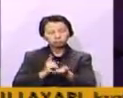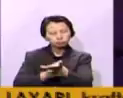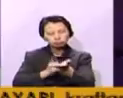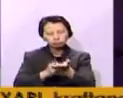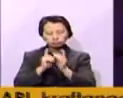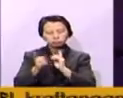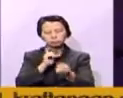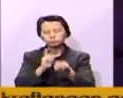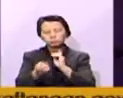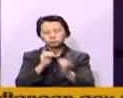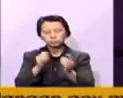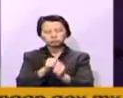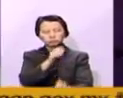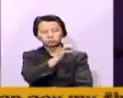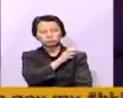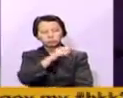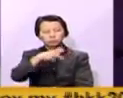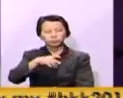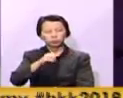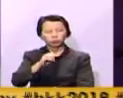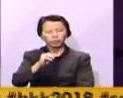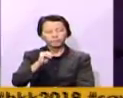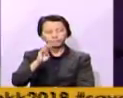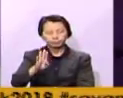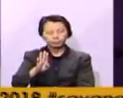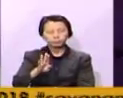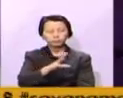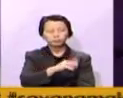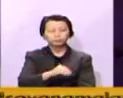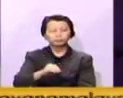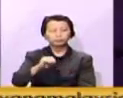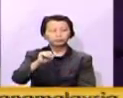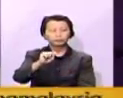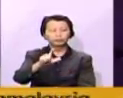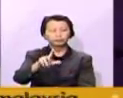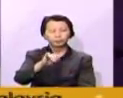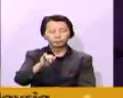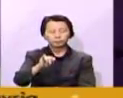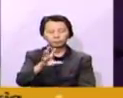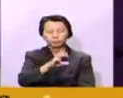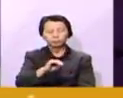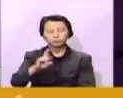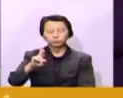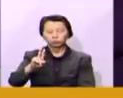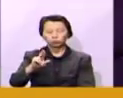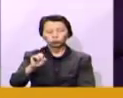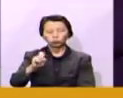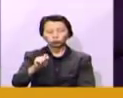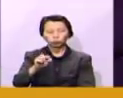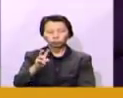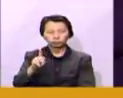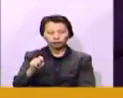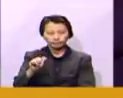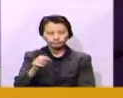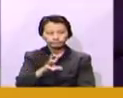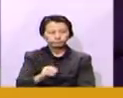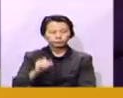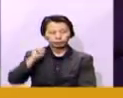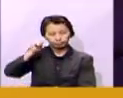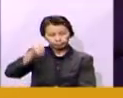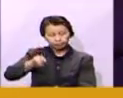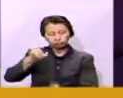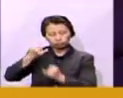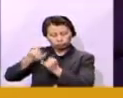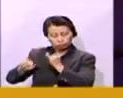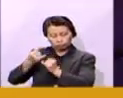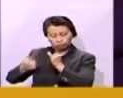PUNB bersama pengerusi PUNB sendiri iaitu Tan Sri Muhammad Ali Rostam. Dan untuk makluman juga esok merupakan hari